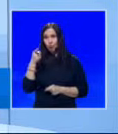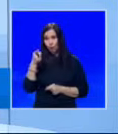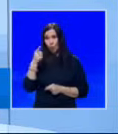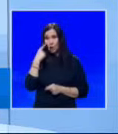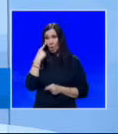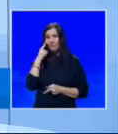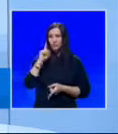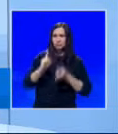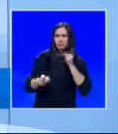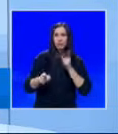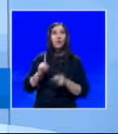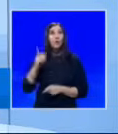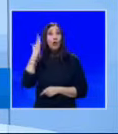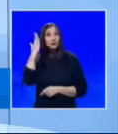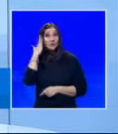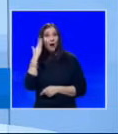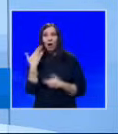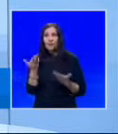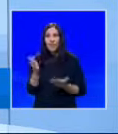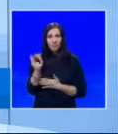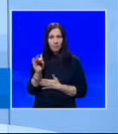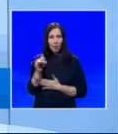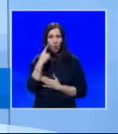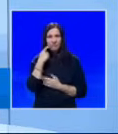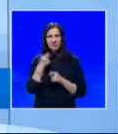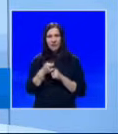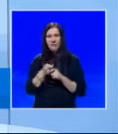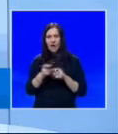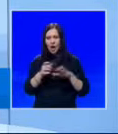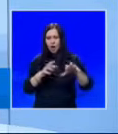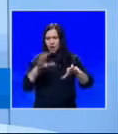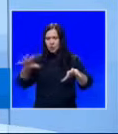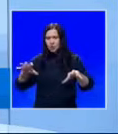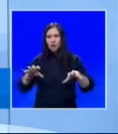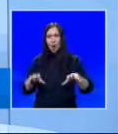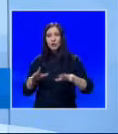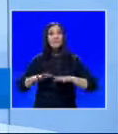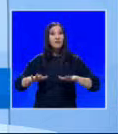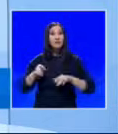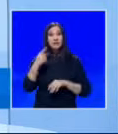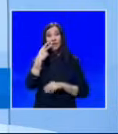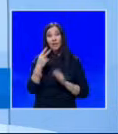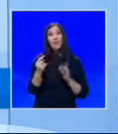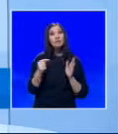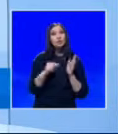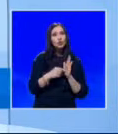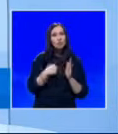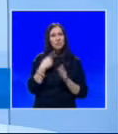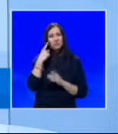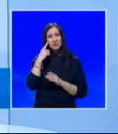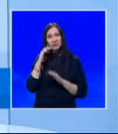диктува коя държава къде да бъде, опитва се да създава зони за влияние. От тази гледна точка на мен ми се струва, че